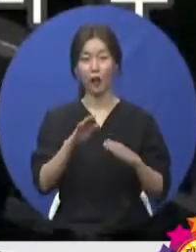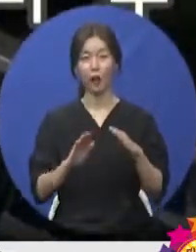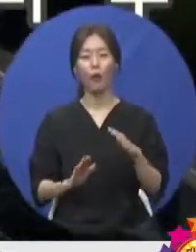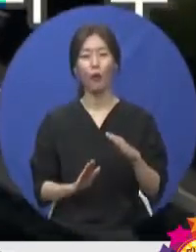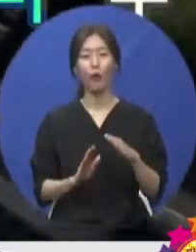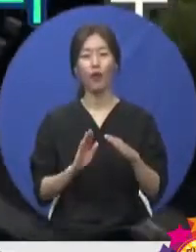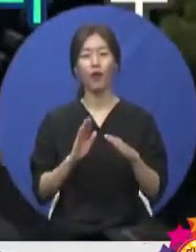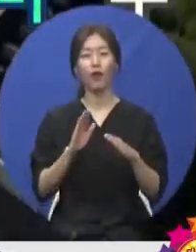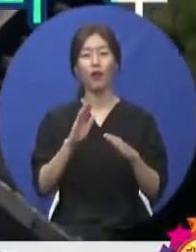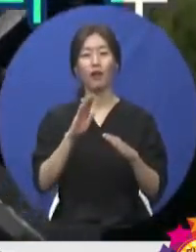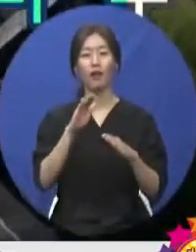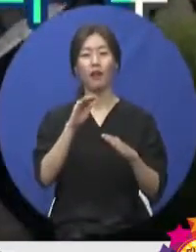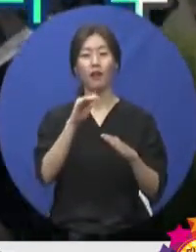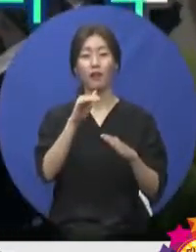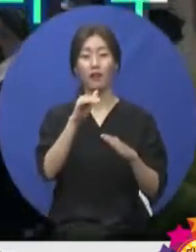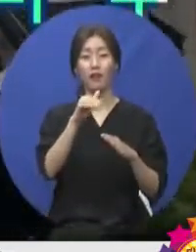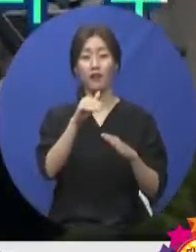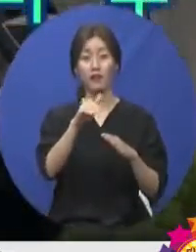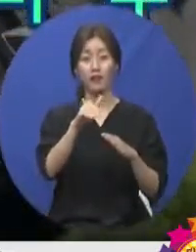성황당